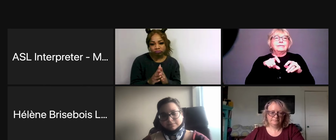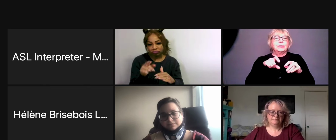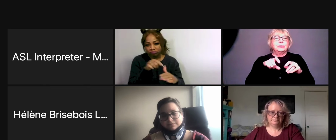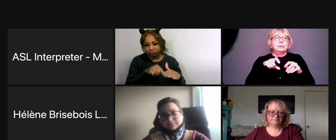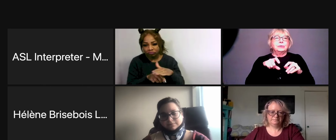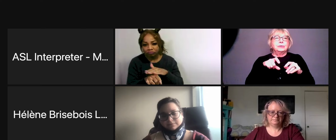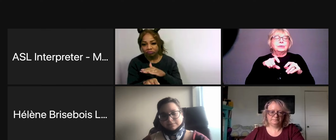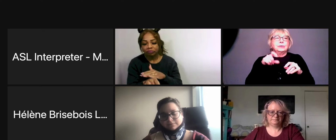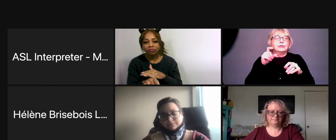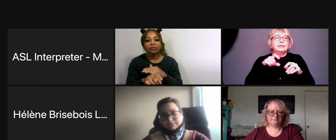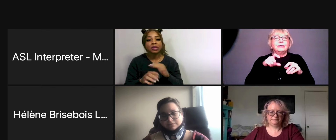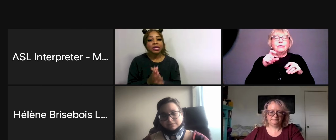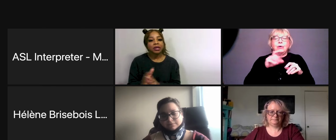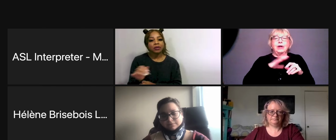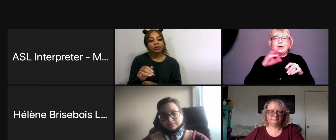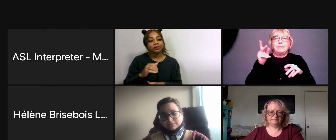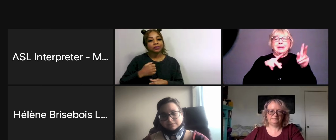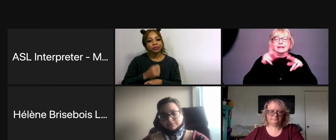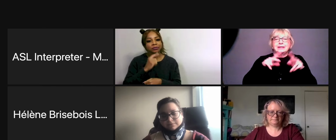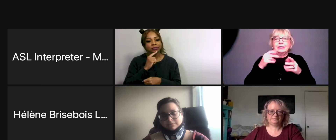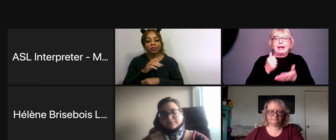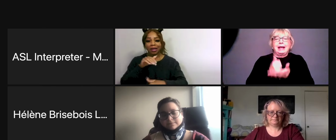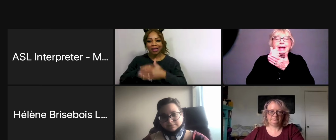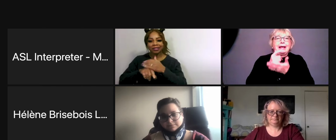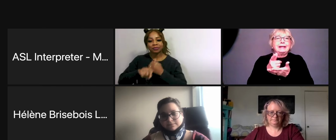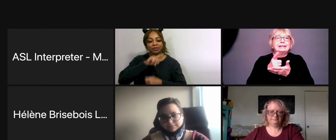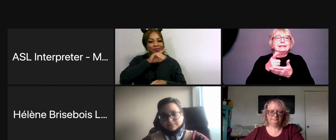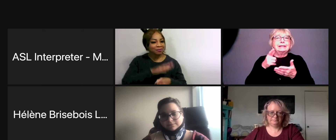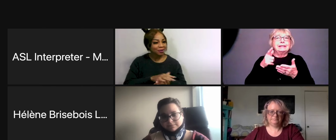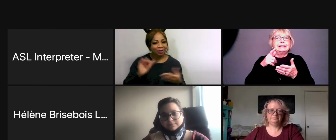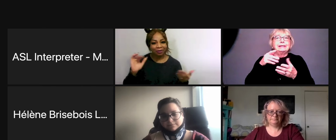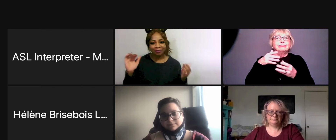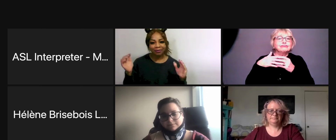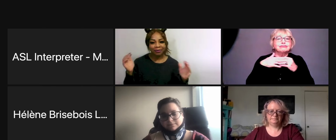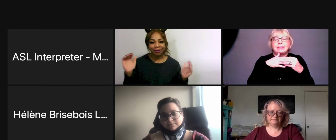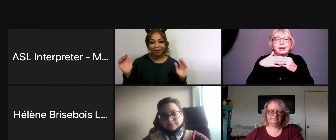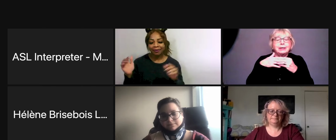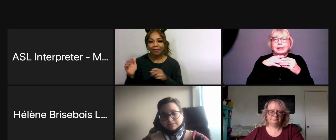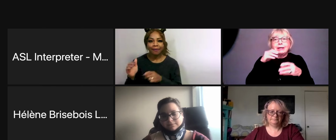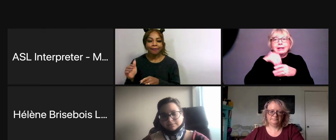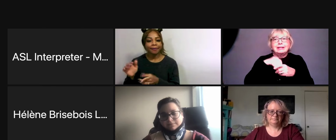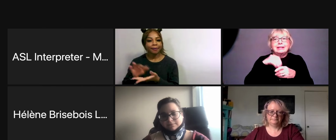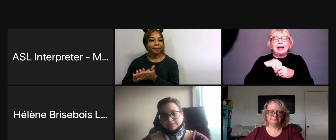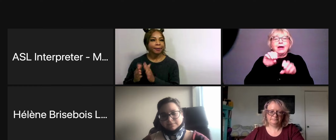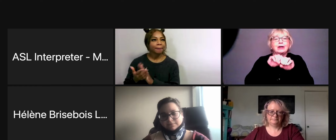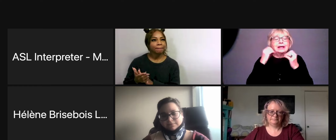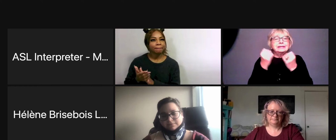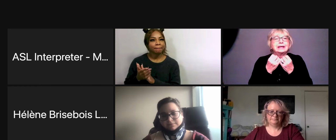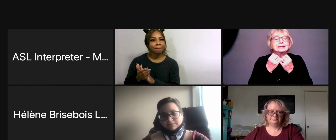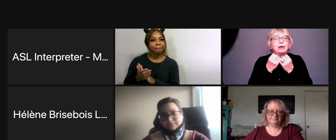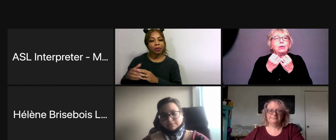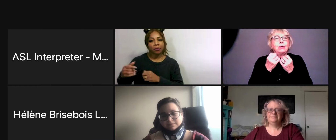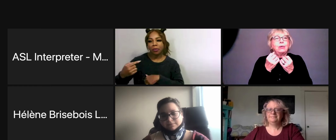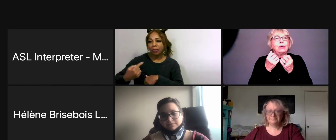personnes qui vous aident à naviguer au sein de l'organisation et qui présentent l'accès l